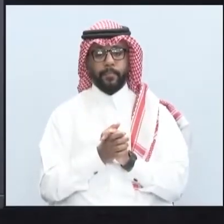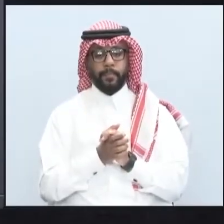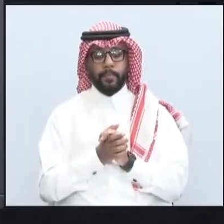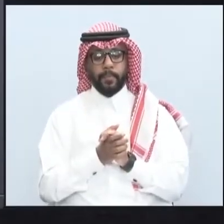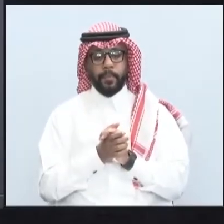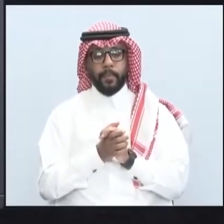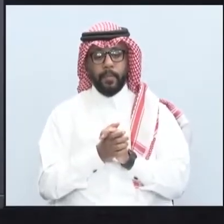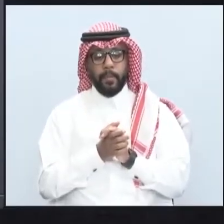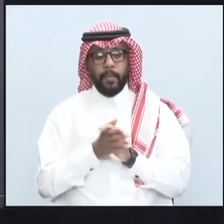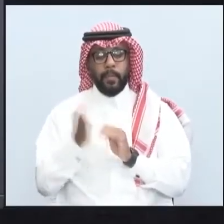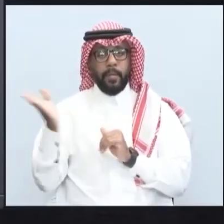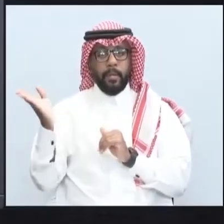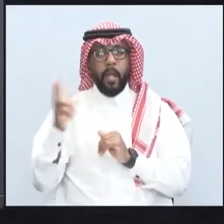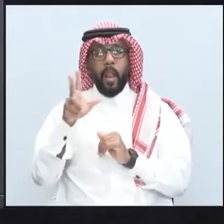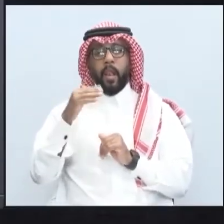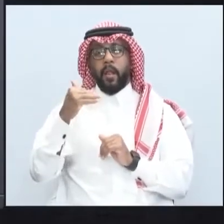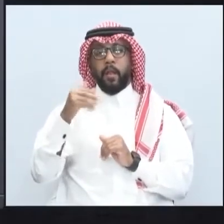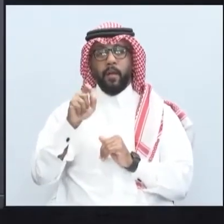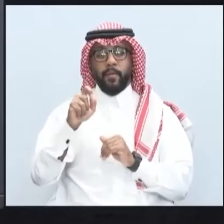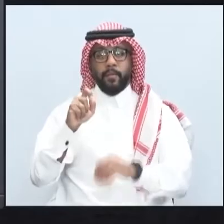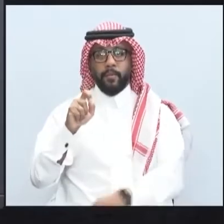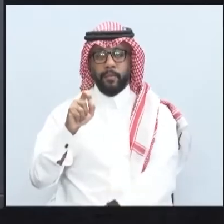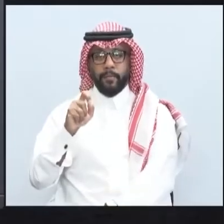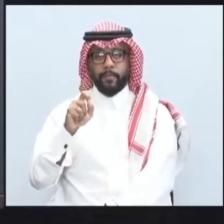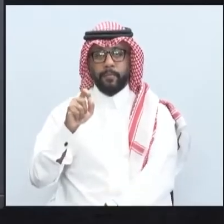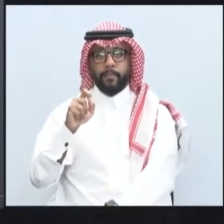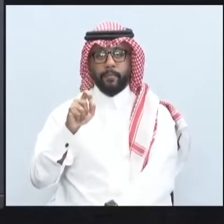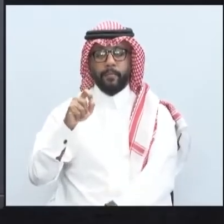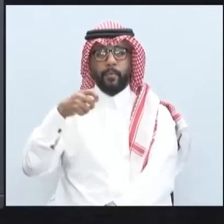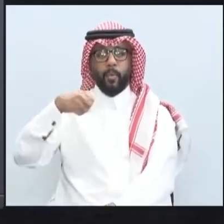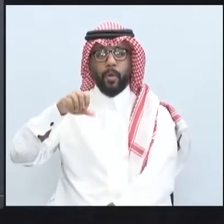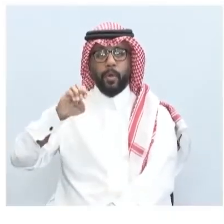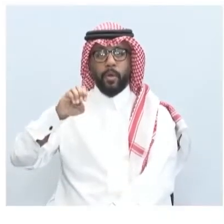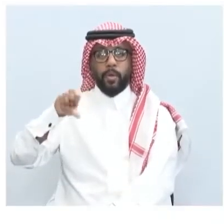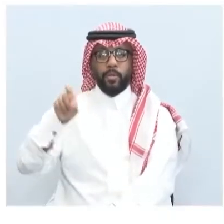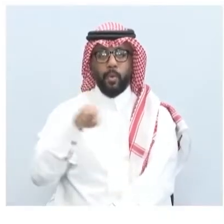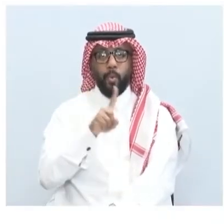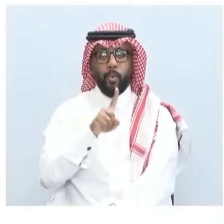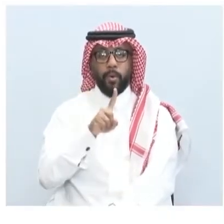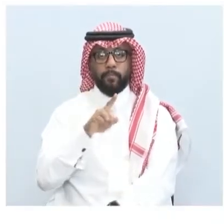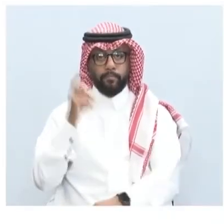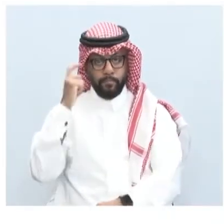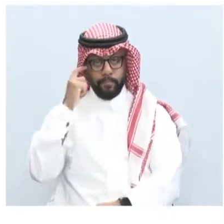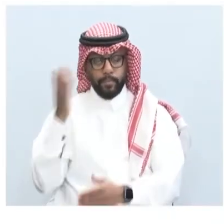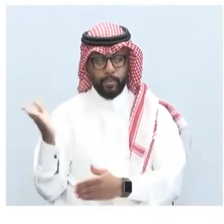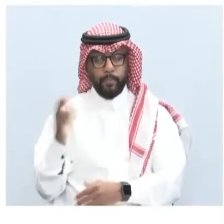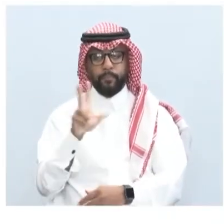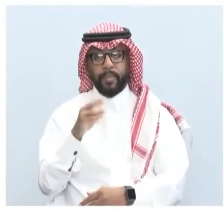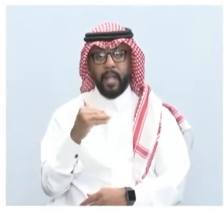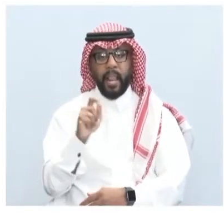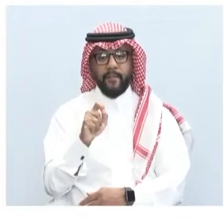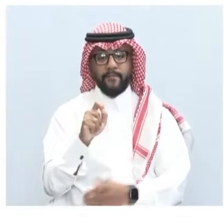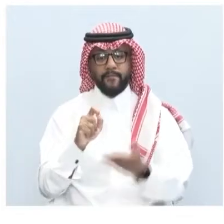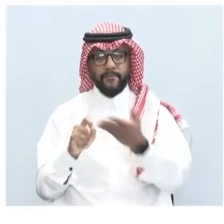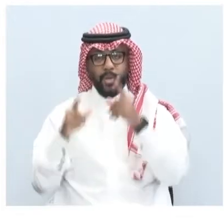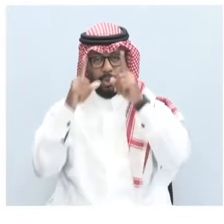ناتي الى تعريف الخف والجورب الخف والجوره في الخف يا ابنائي كما ترون في